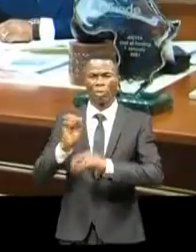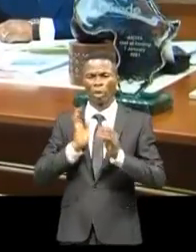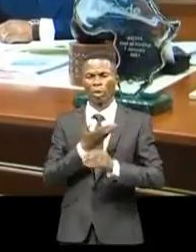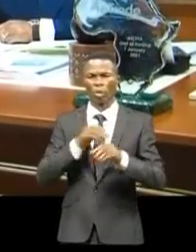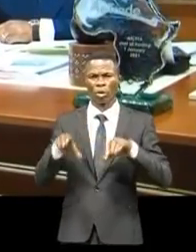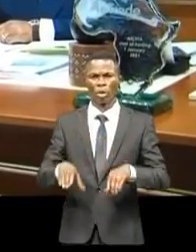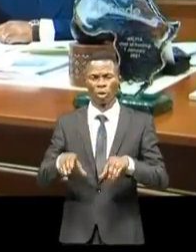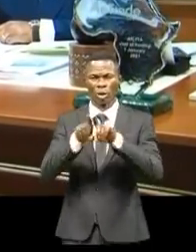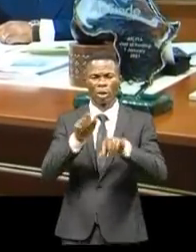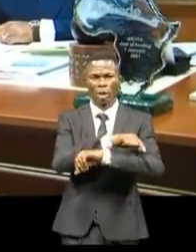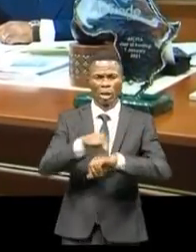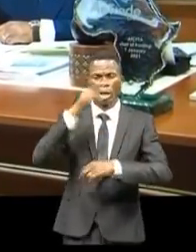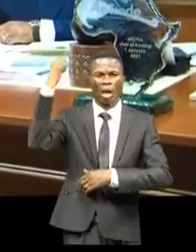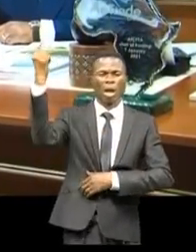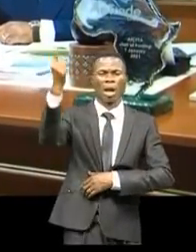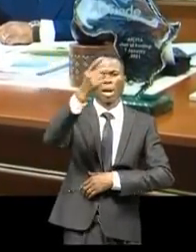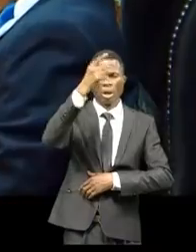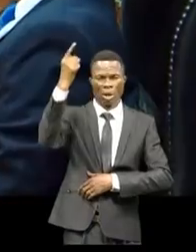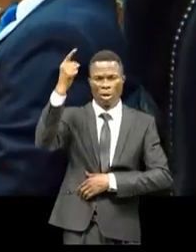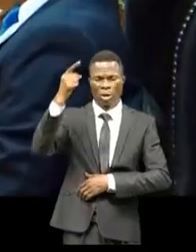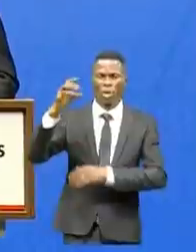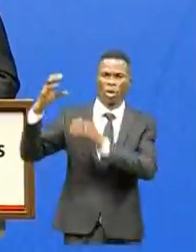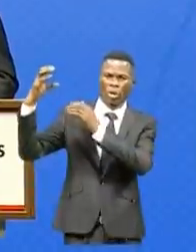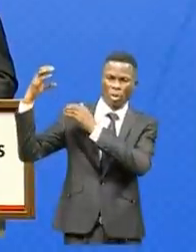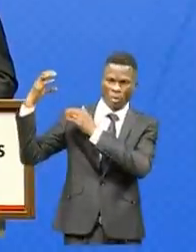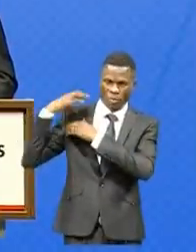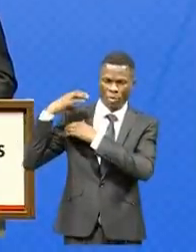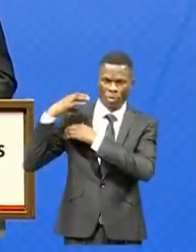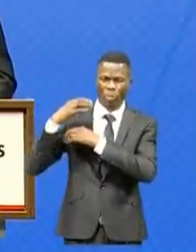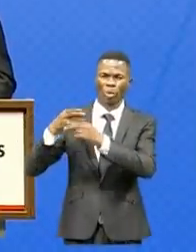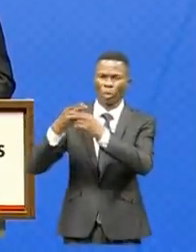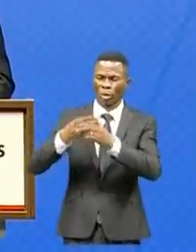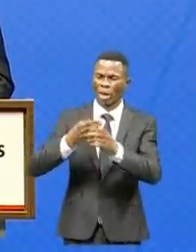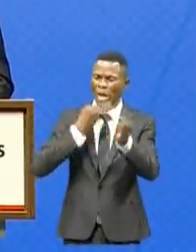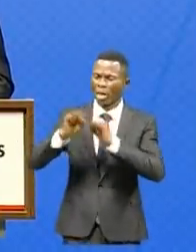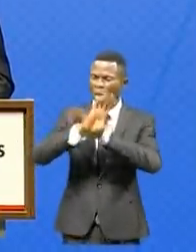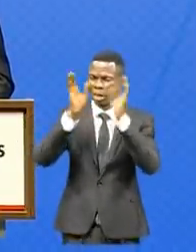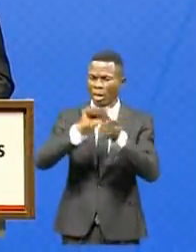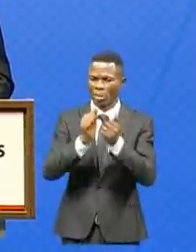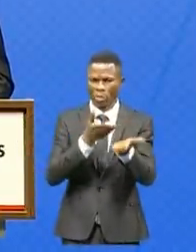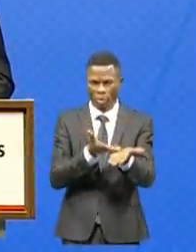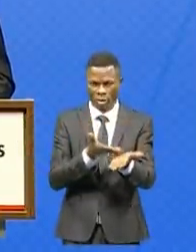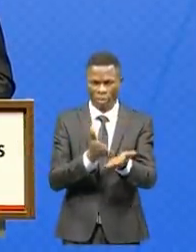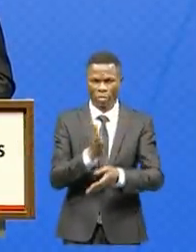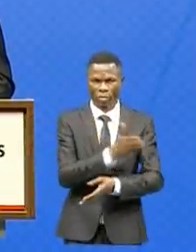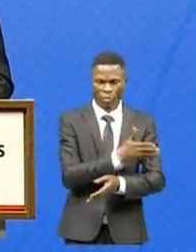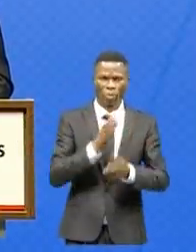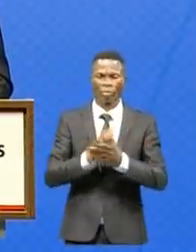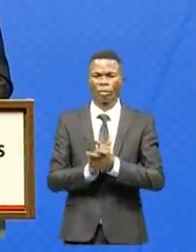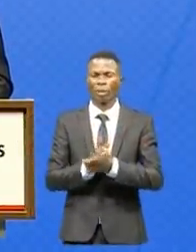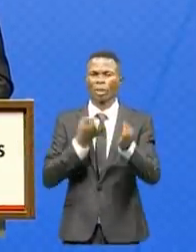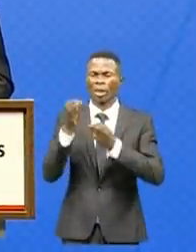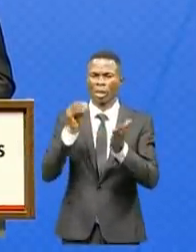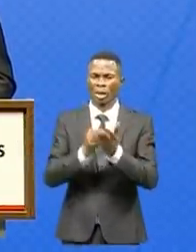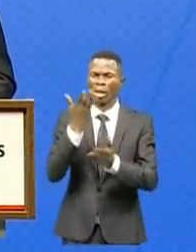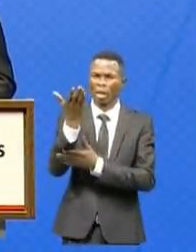nationales et les instances internationales qui seront chargées de faire toute la lumière sur cette affaire. Il a réitéré